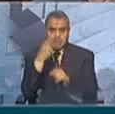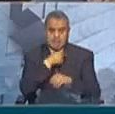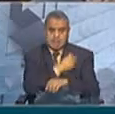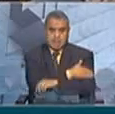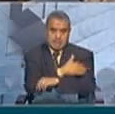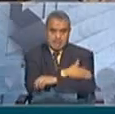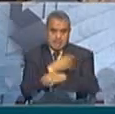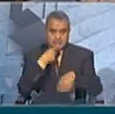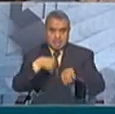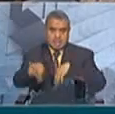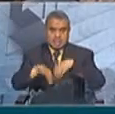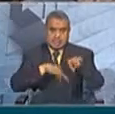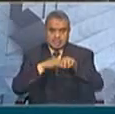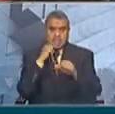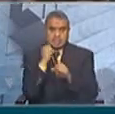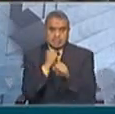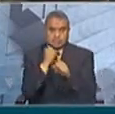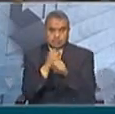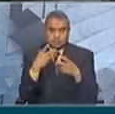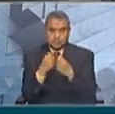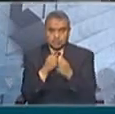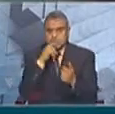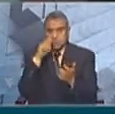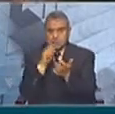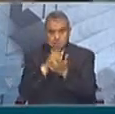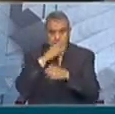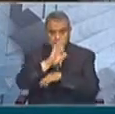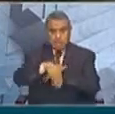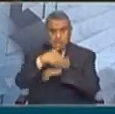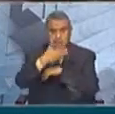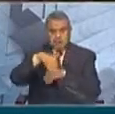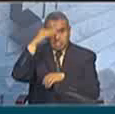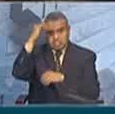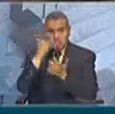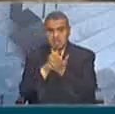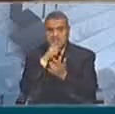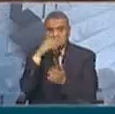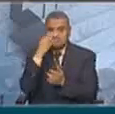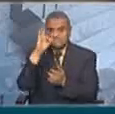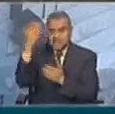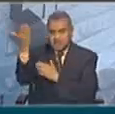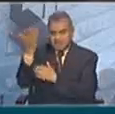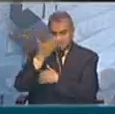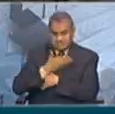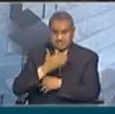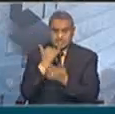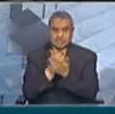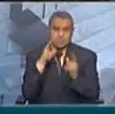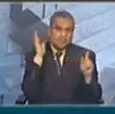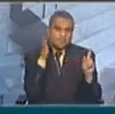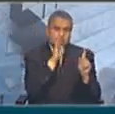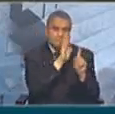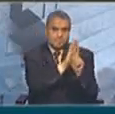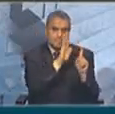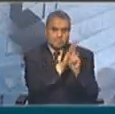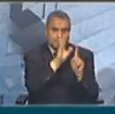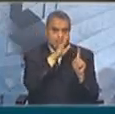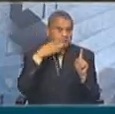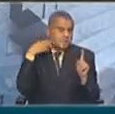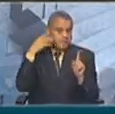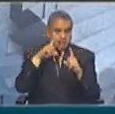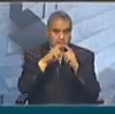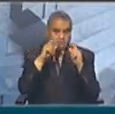اللبنانية، إلى جانب موافقتهم على خريطة الطريق الفرنسية المقترحة لإنقاذ لبنان والتي